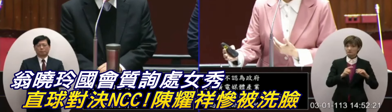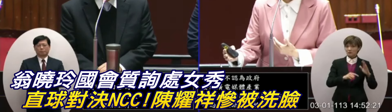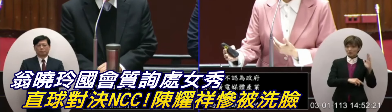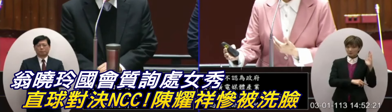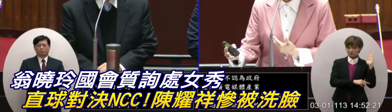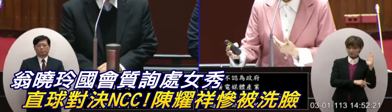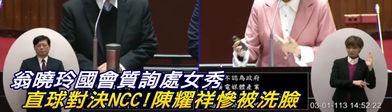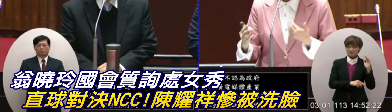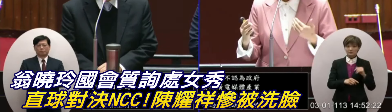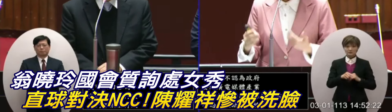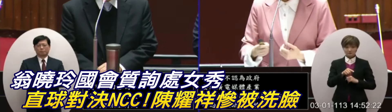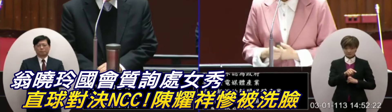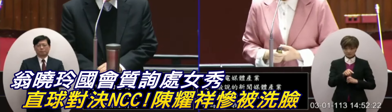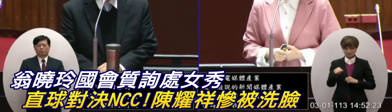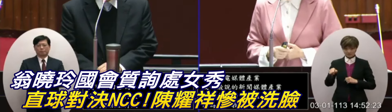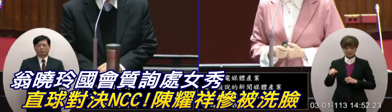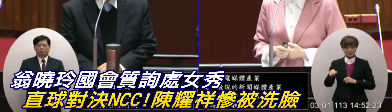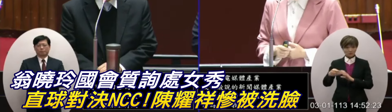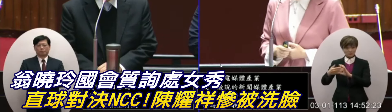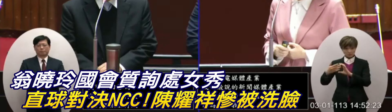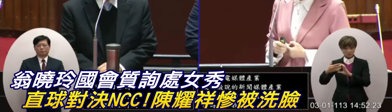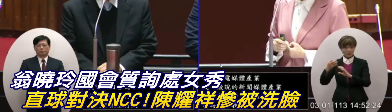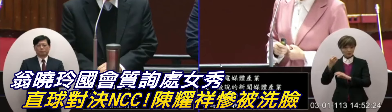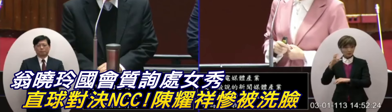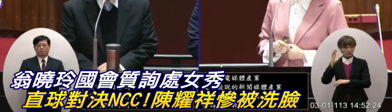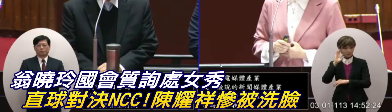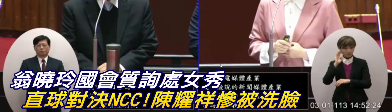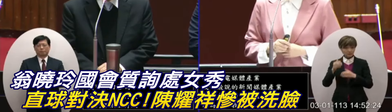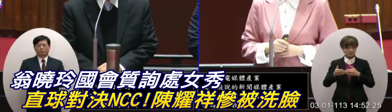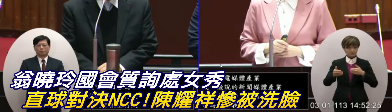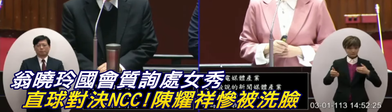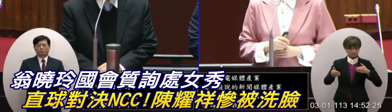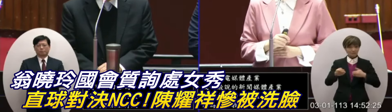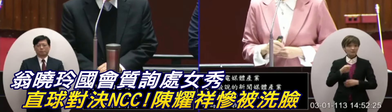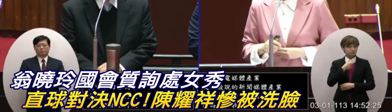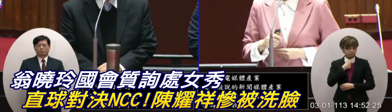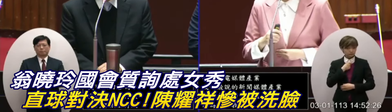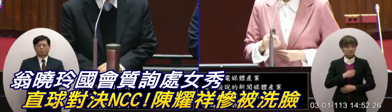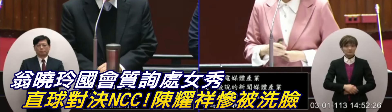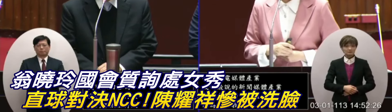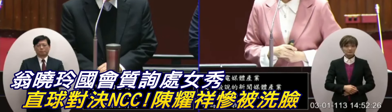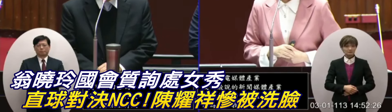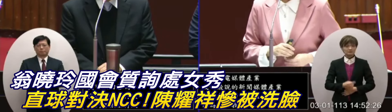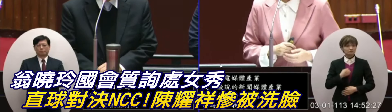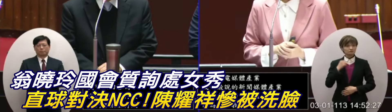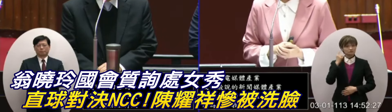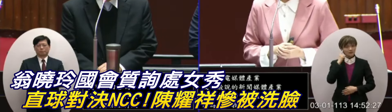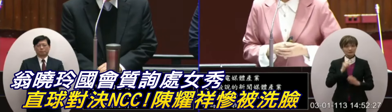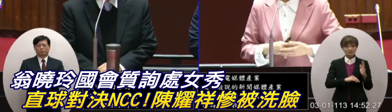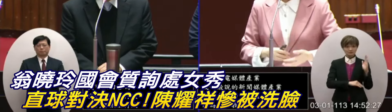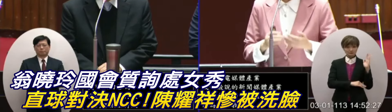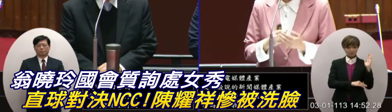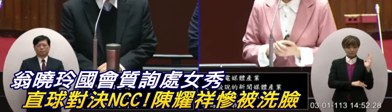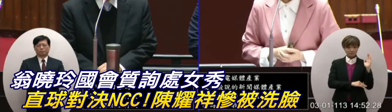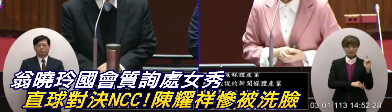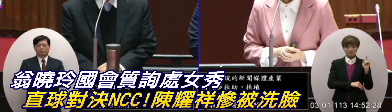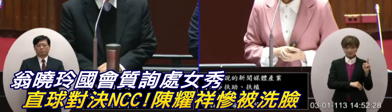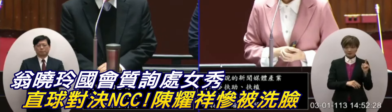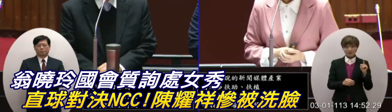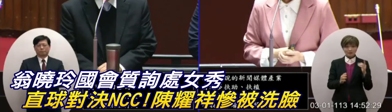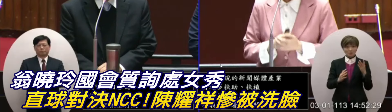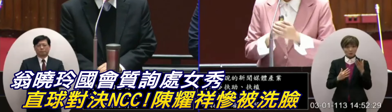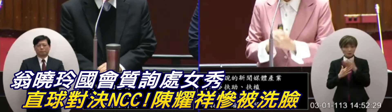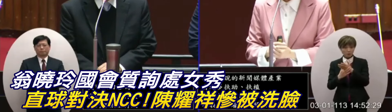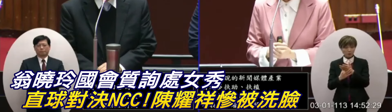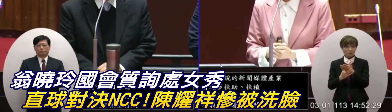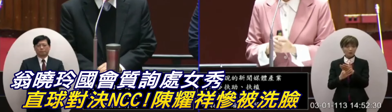持一个远距原则，那么所以我认为政府其实不该介入媒体的这个扶植发